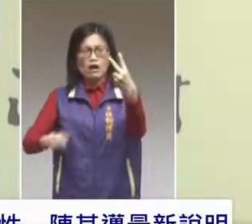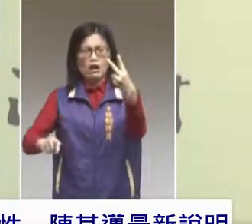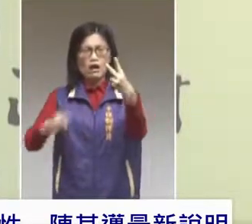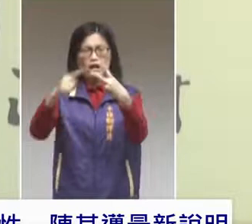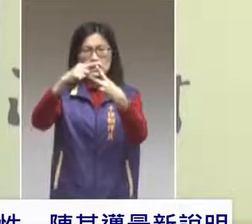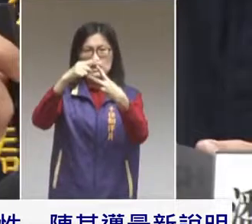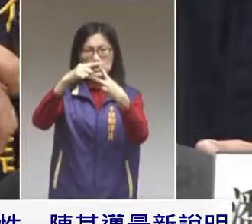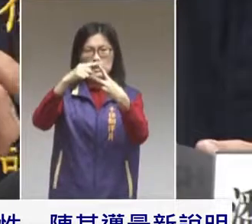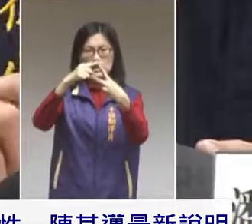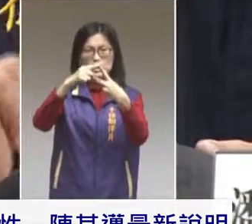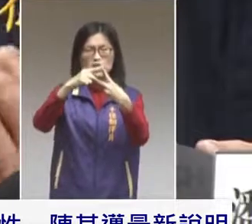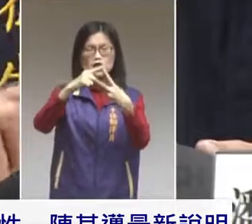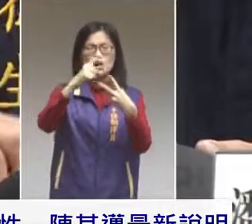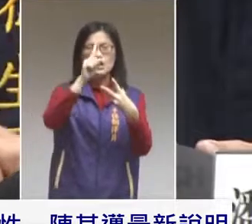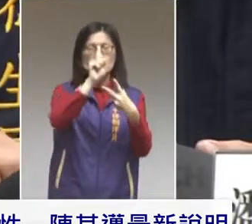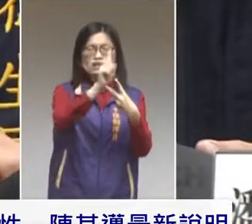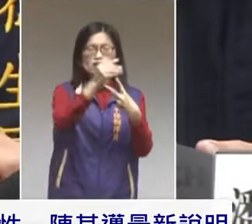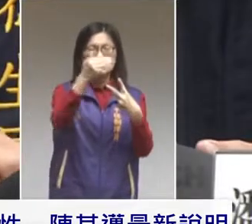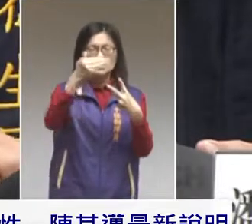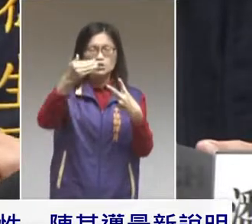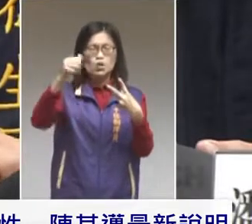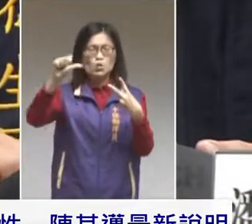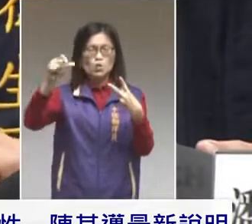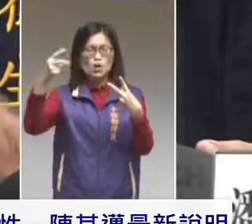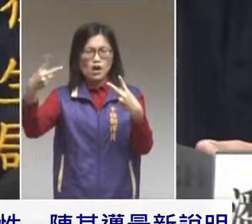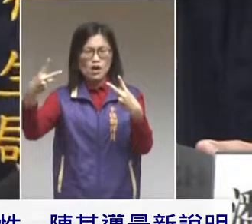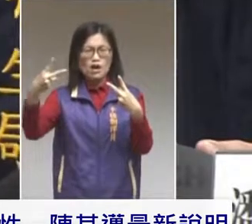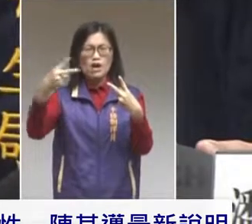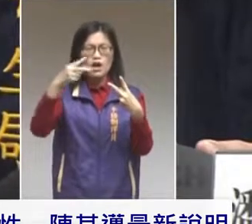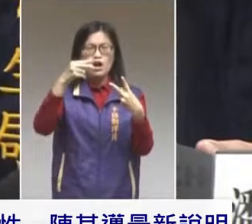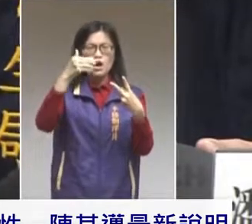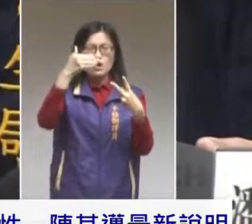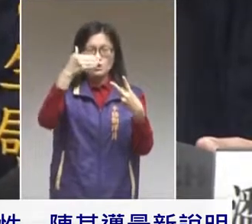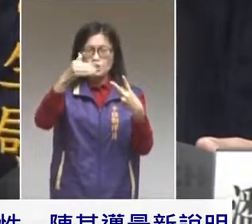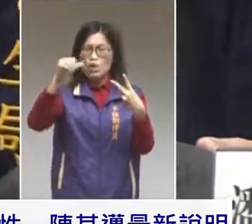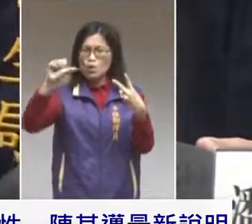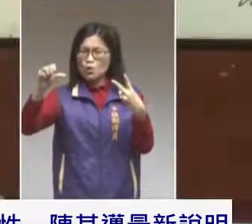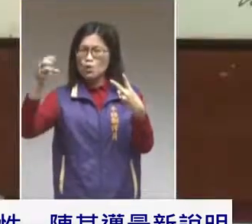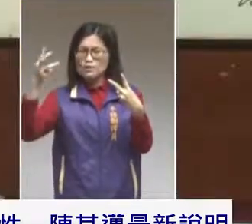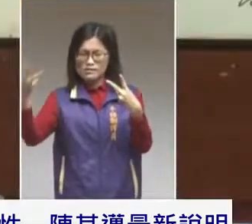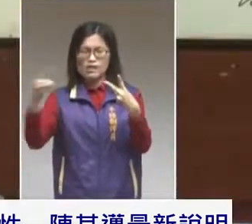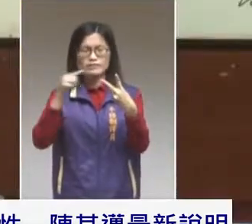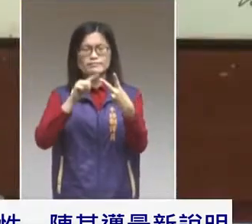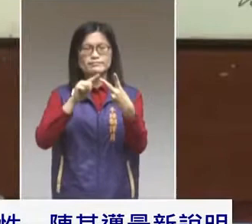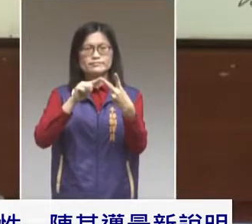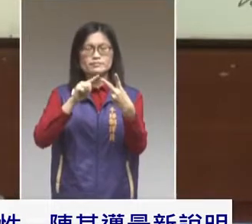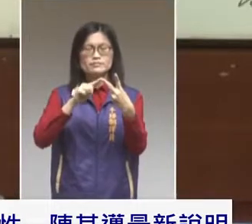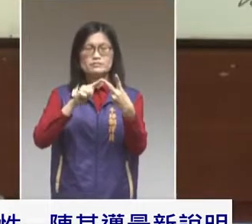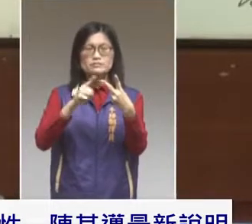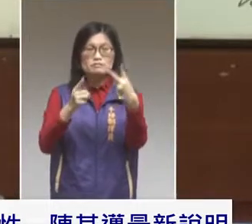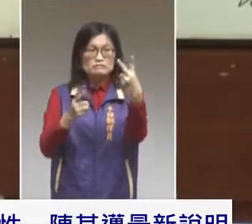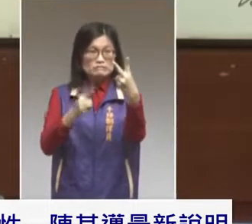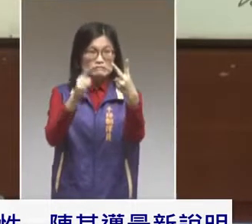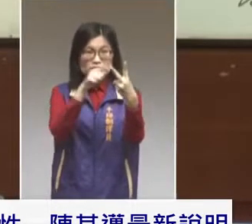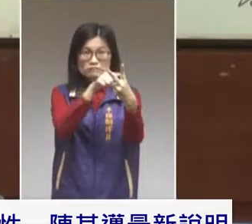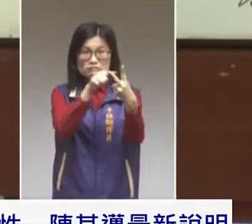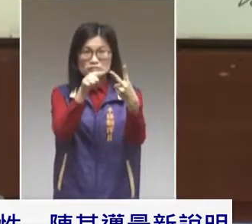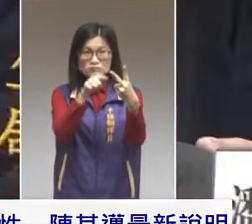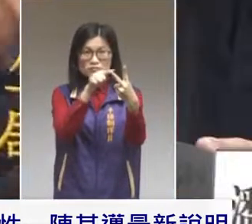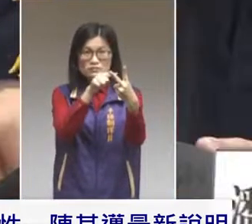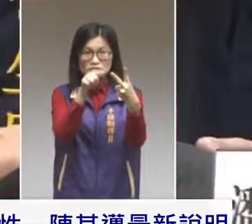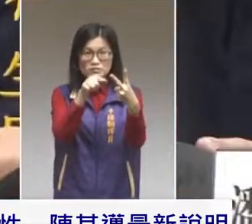土个案，这两例的本土个案分别列案号19952跟19953。